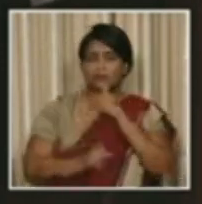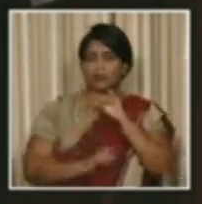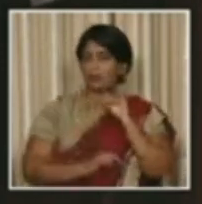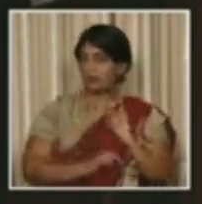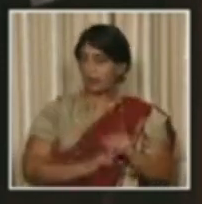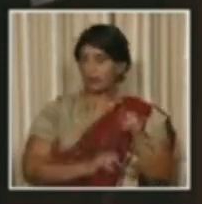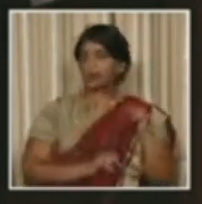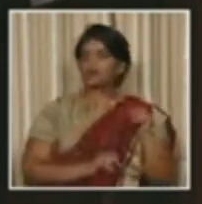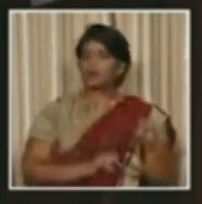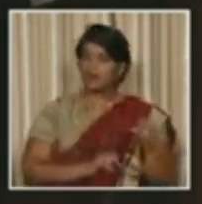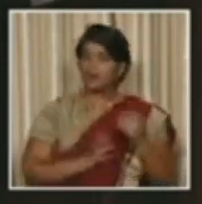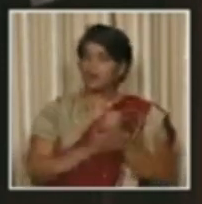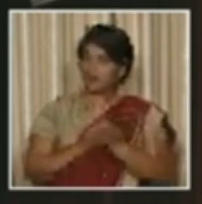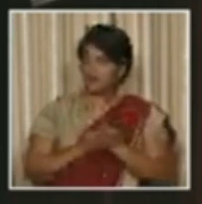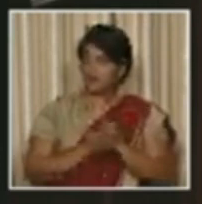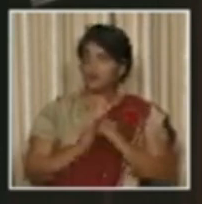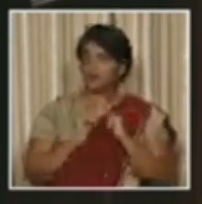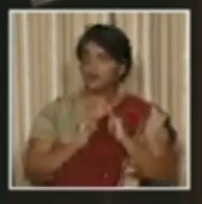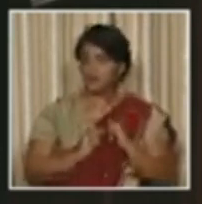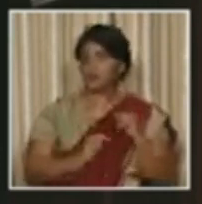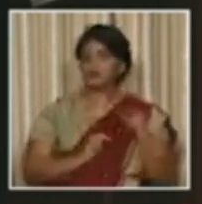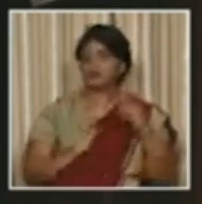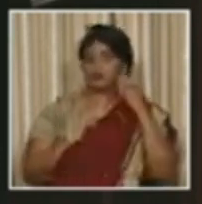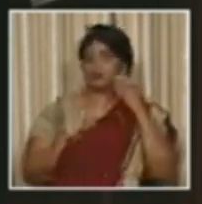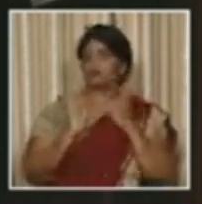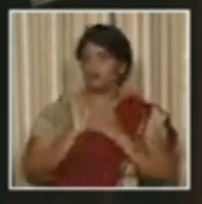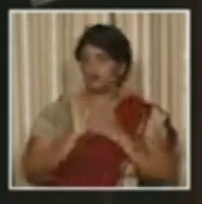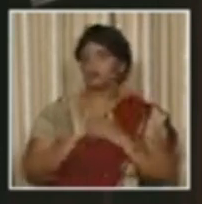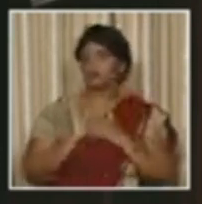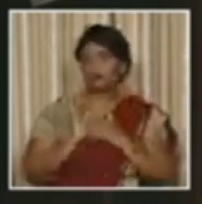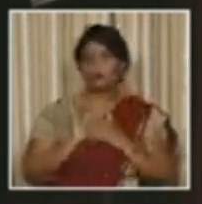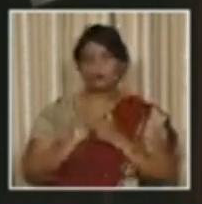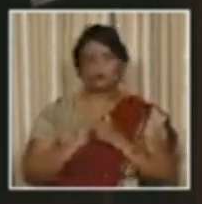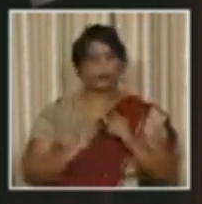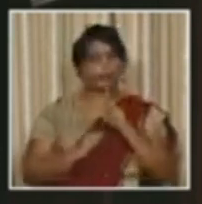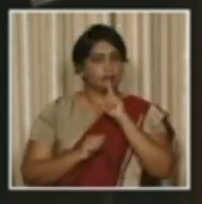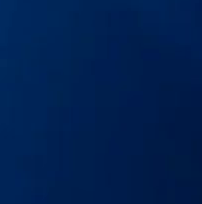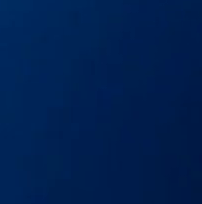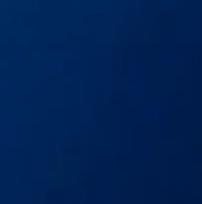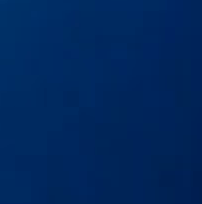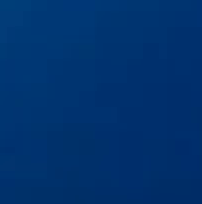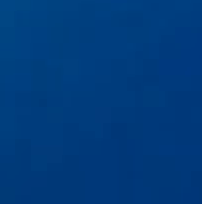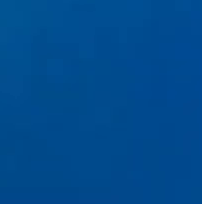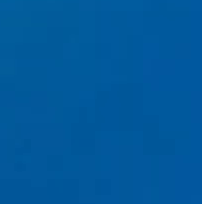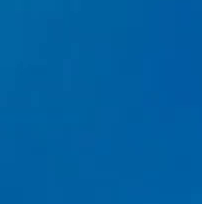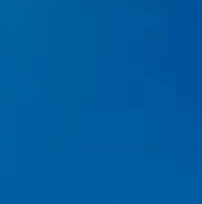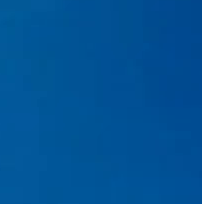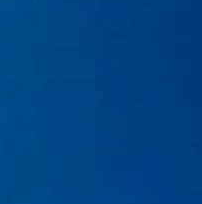වැරදි. ඒ නිසා මේක සියලු දෙනාටම අසාධාරණයක් වෙනවා. මේ පිළිබඳව ඔබතුමාගේ අවධානය යොමු කරන්න කියලා නිල් කරනවා.